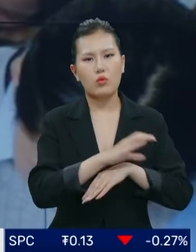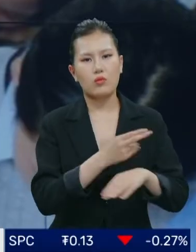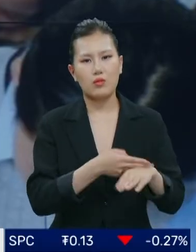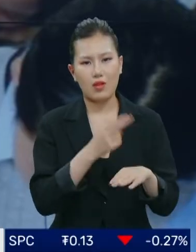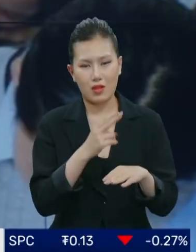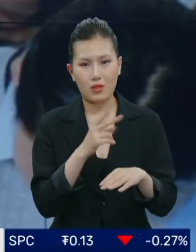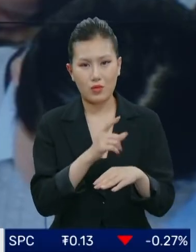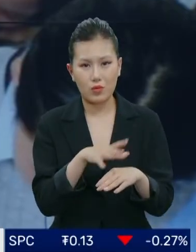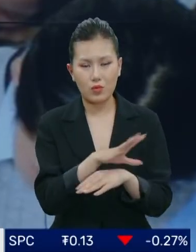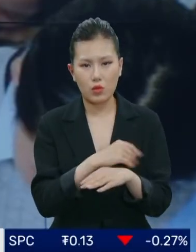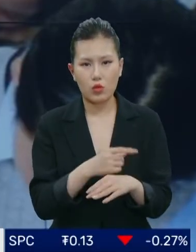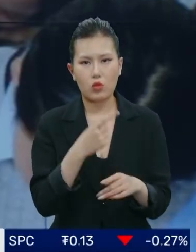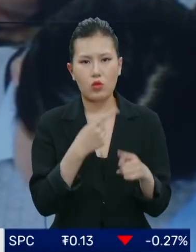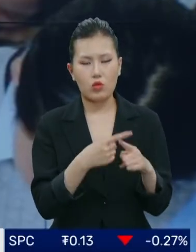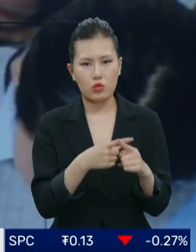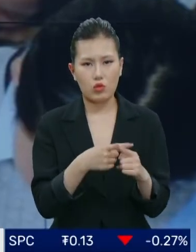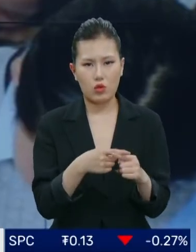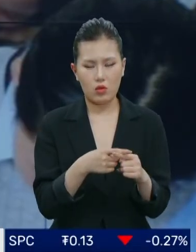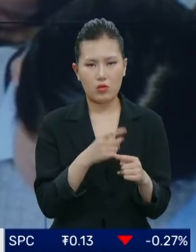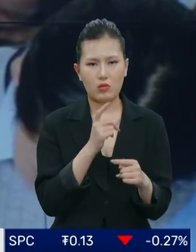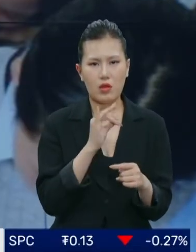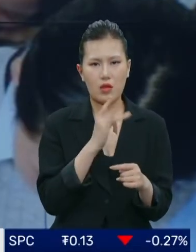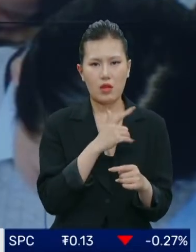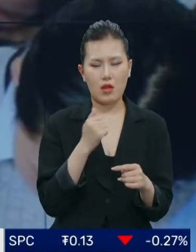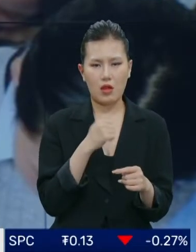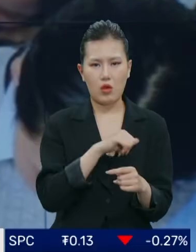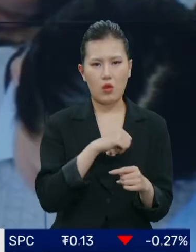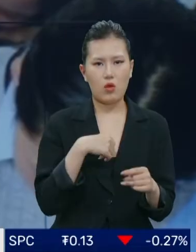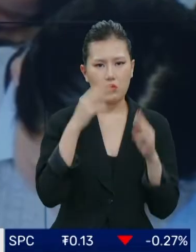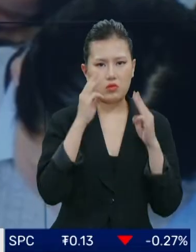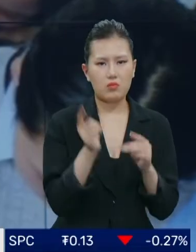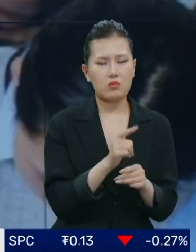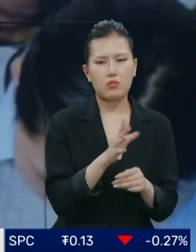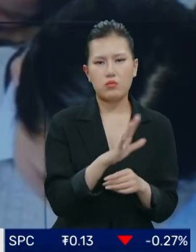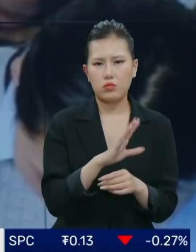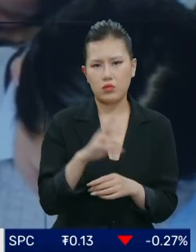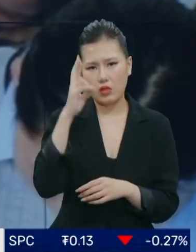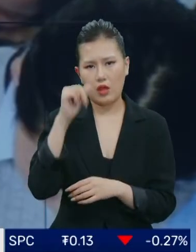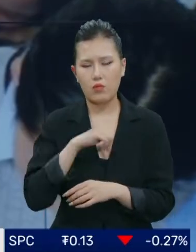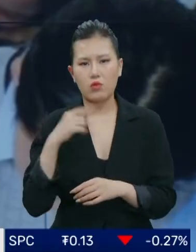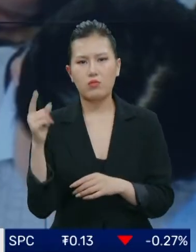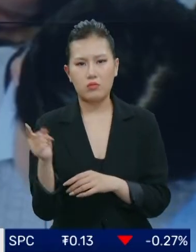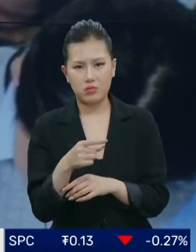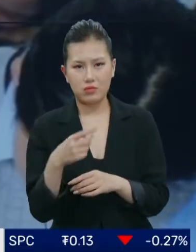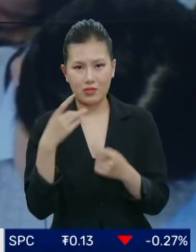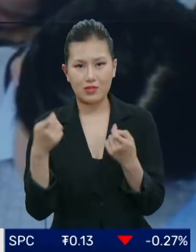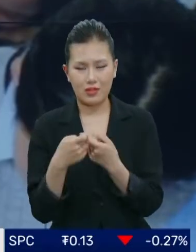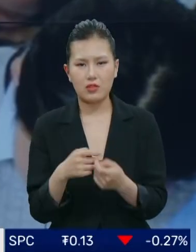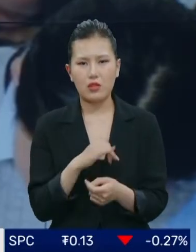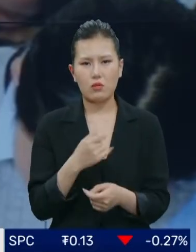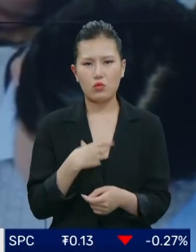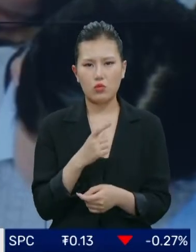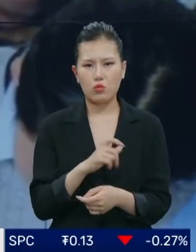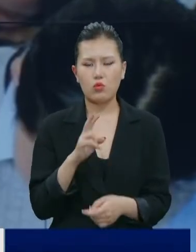захиргаа бус салбар яам томилдог болохоор хуульжилжээ. Гэтэл энэ зүйл залтыг зарим гишүүд эсэргүүцлээ. Харин үүний хариуд боловсролын